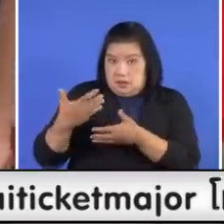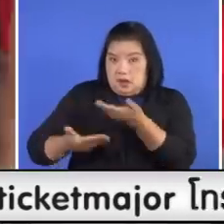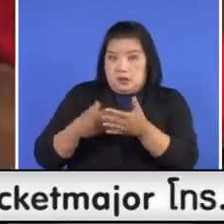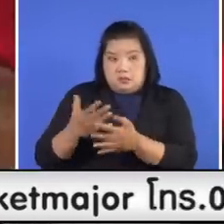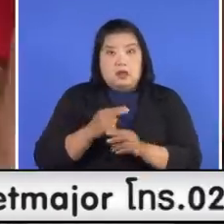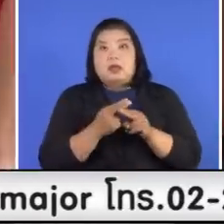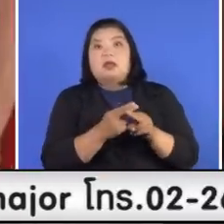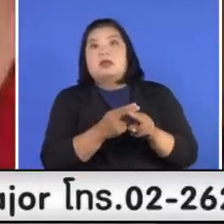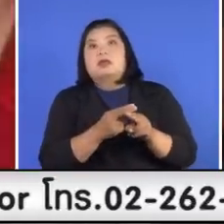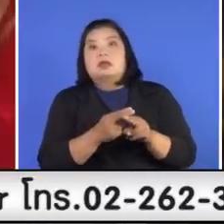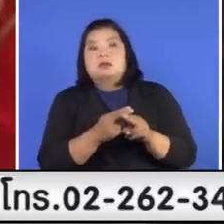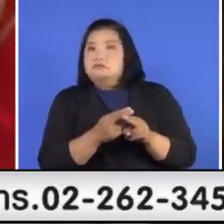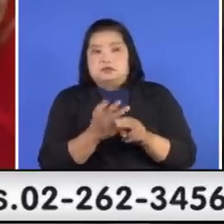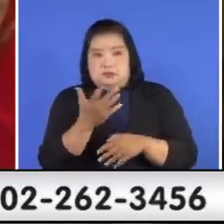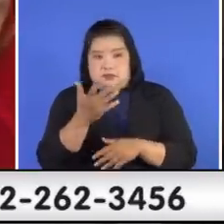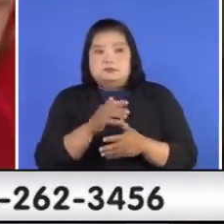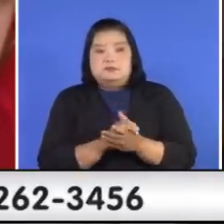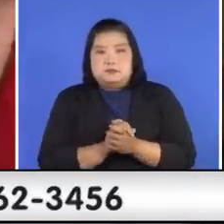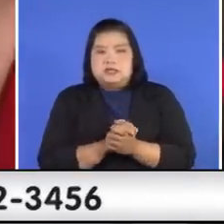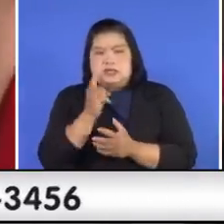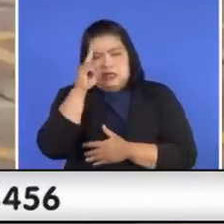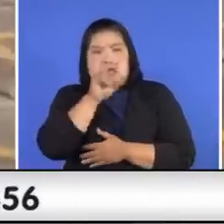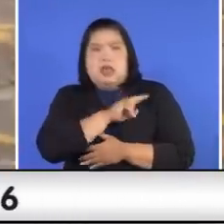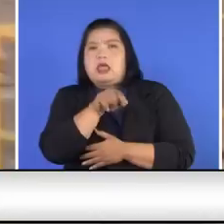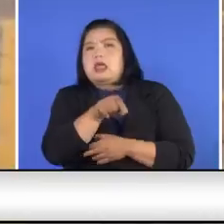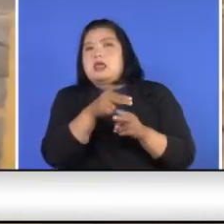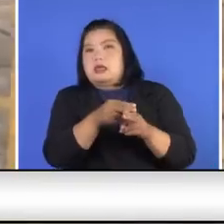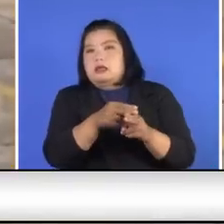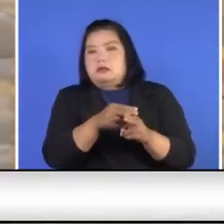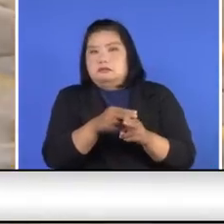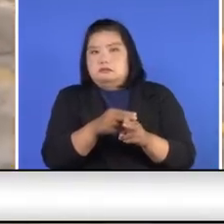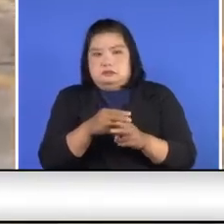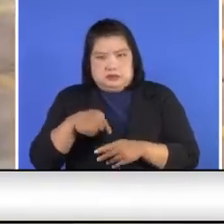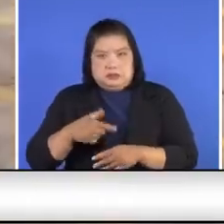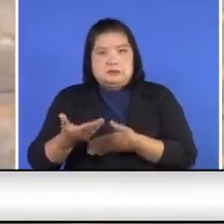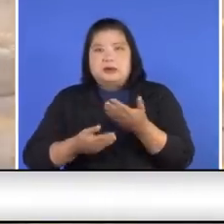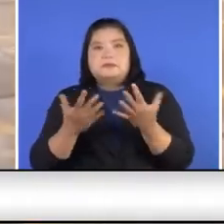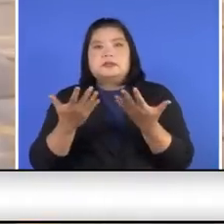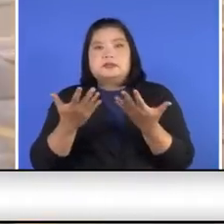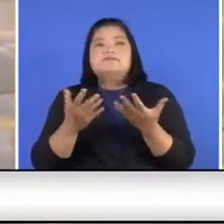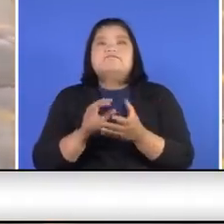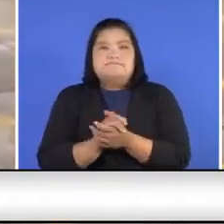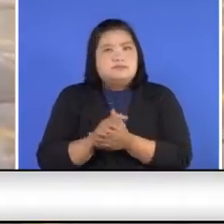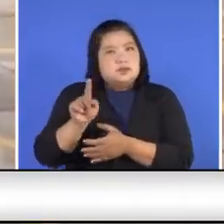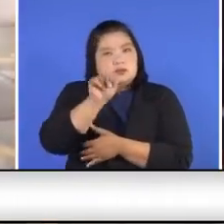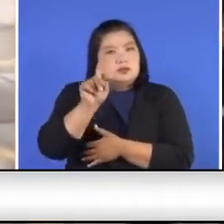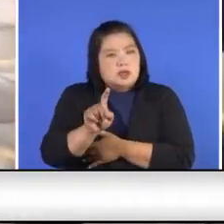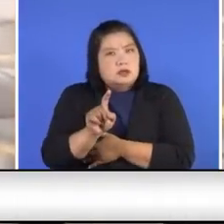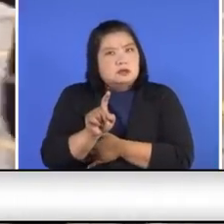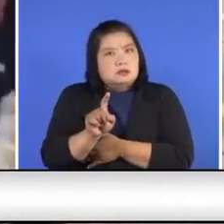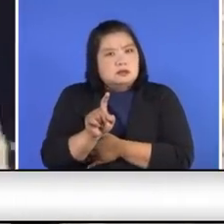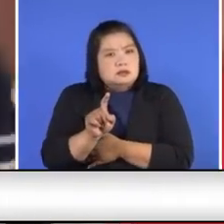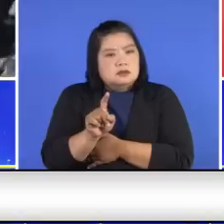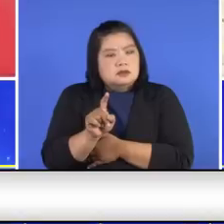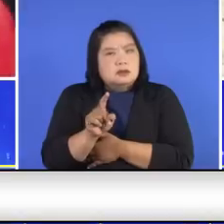การขายยาโดบให้นักท่องเที่ยวนะเชื่อว่านักท่องเที่ยวเนี่ยซื้อยาโดบมาเองคำถามก็คือว่าไปอาบอบนวด